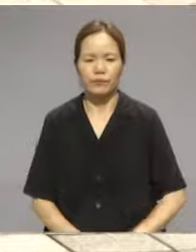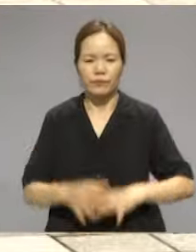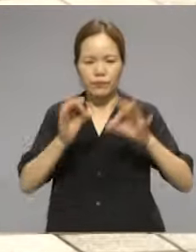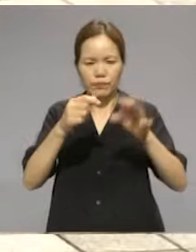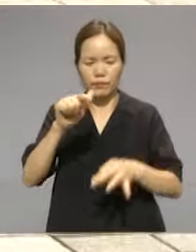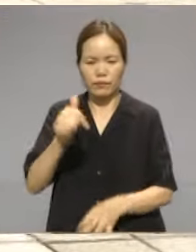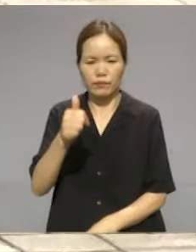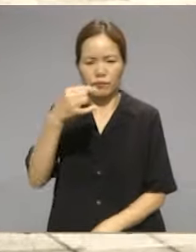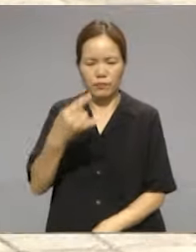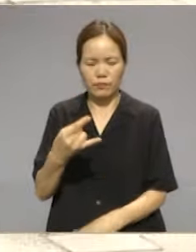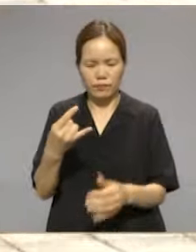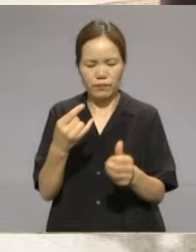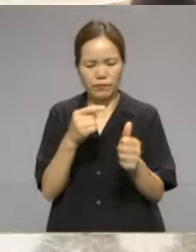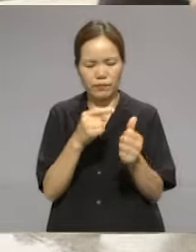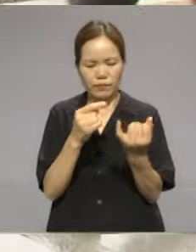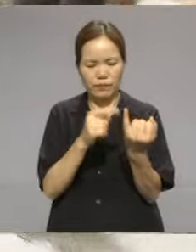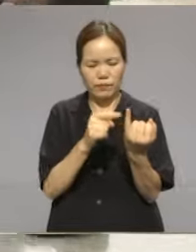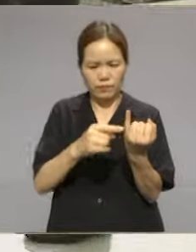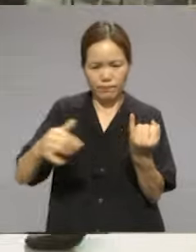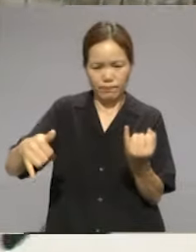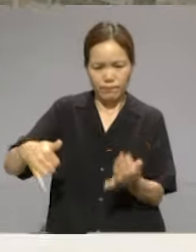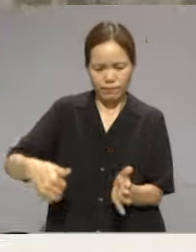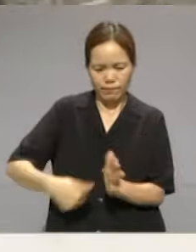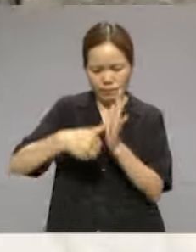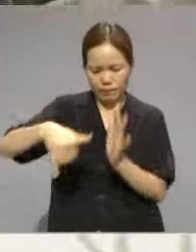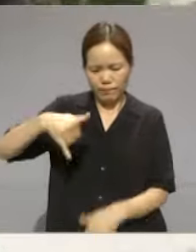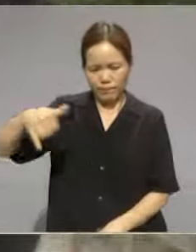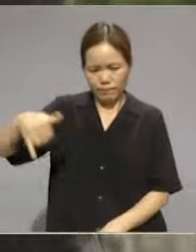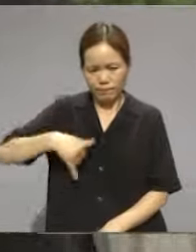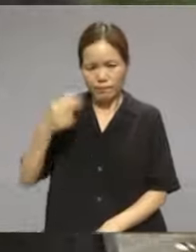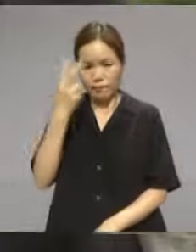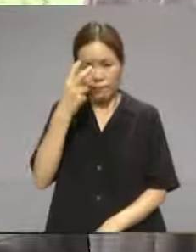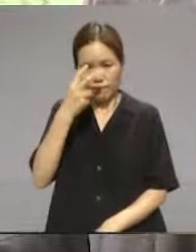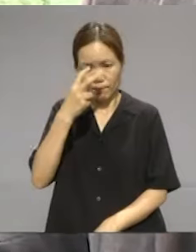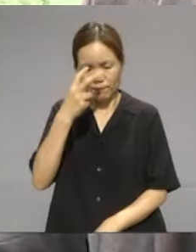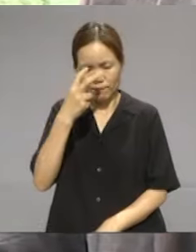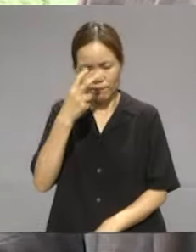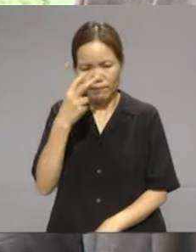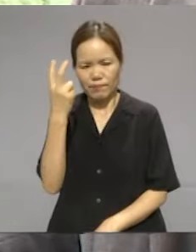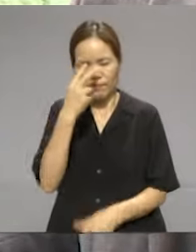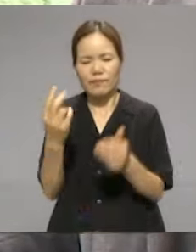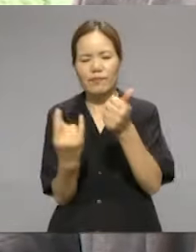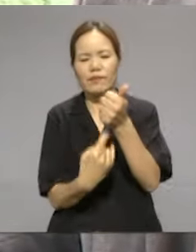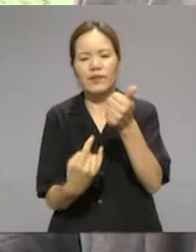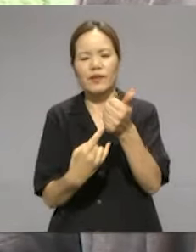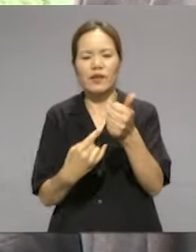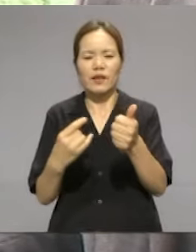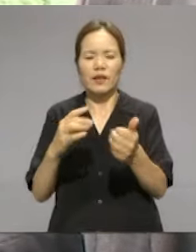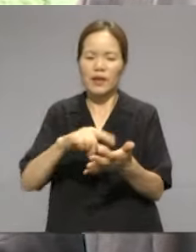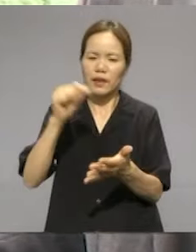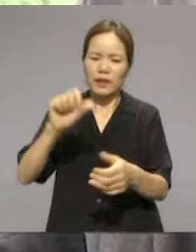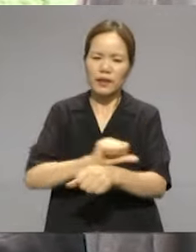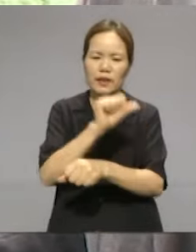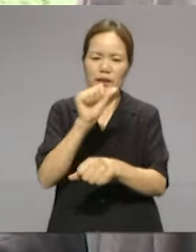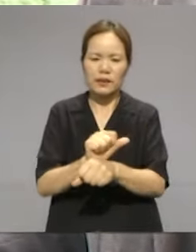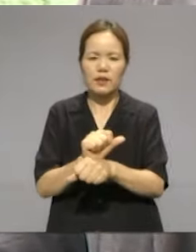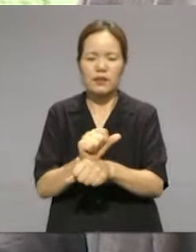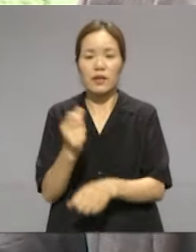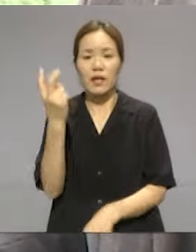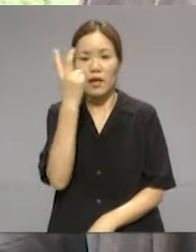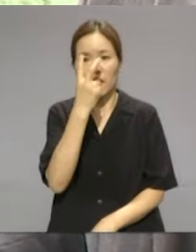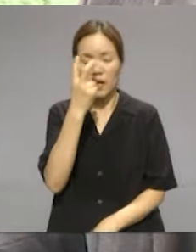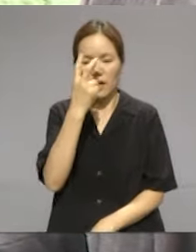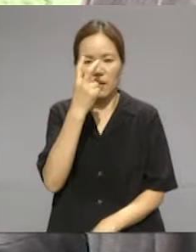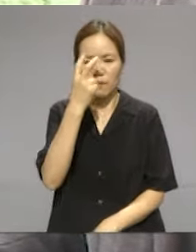김건희 여사의 명품 가방 수수 의혹 사건을 심의하는 검찰 수사심의위원회가 약 5시간의 심의 끝에 불기소